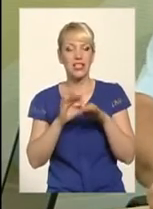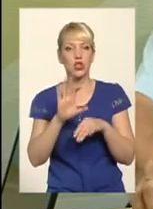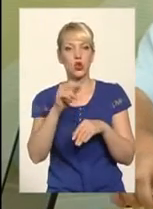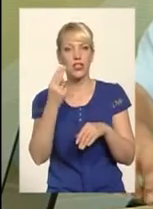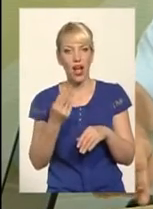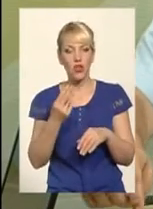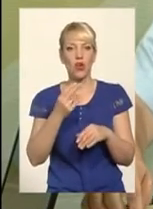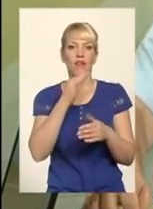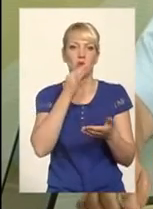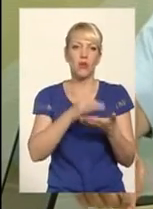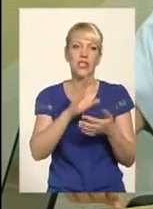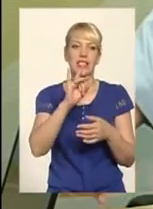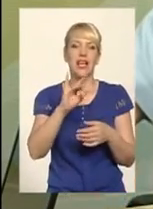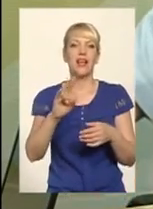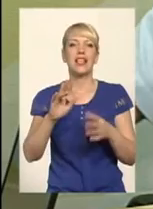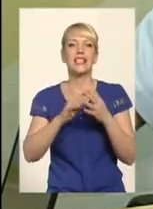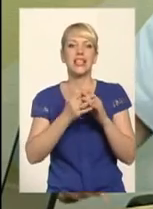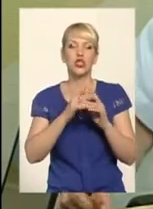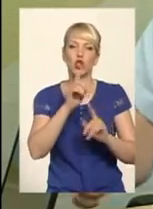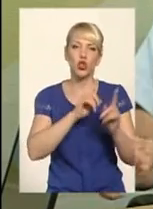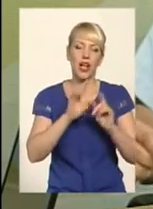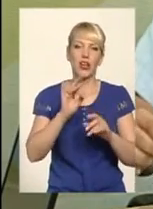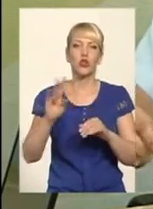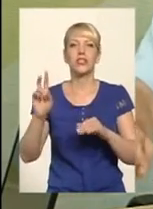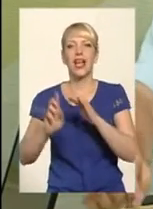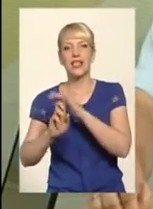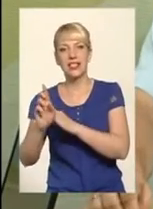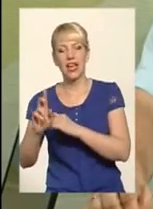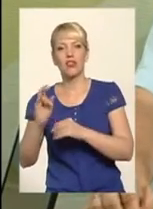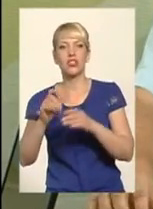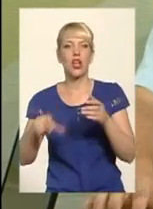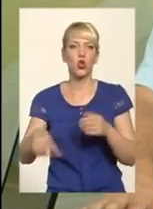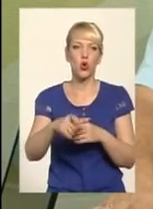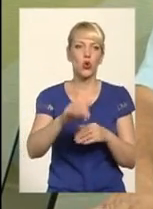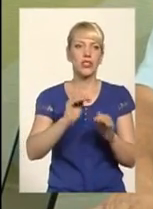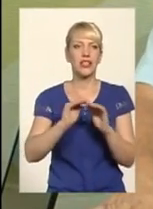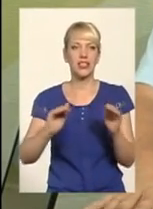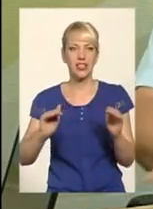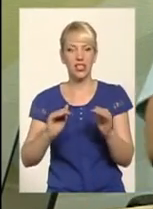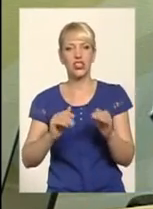відповідальність за сільську раду, за релігійну громаду, за дороги допомагати, за дядю садочок. Тому тобто,